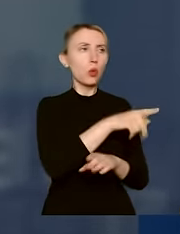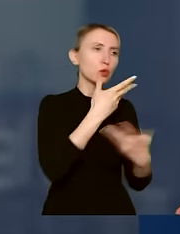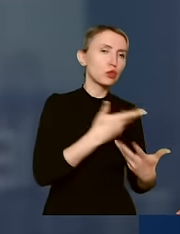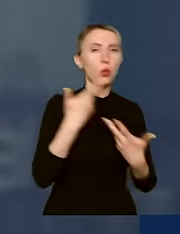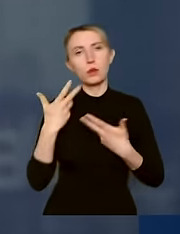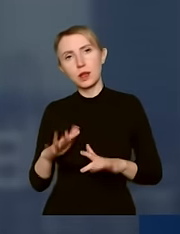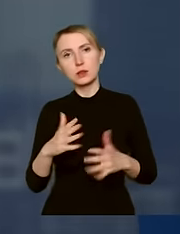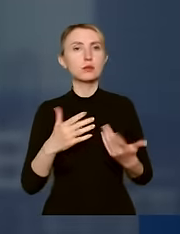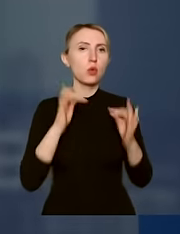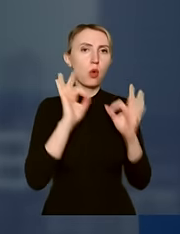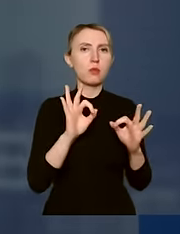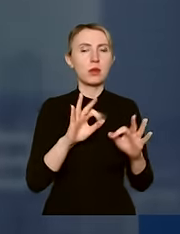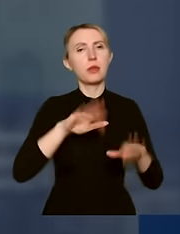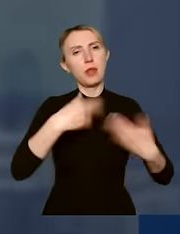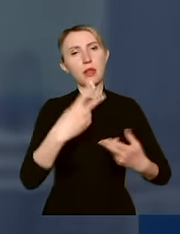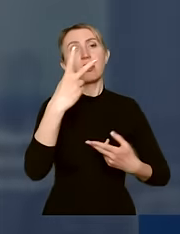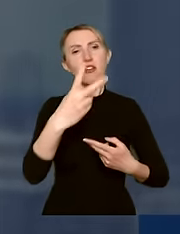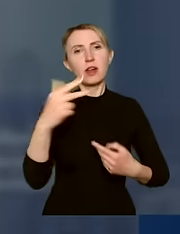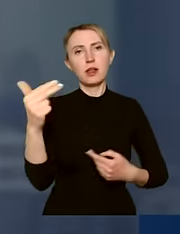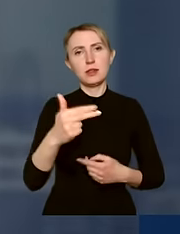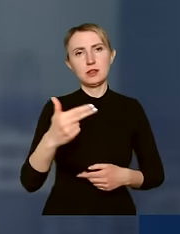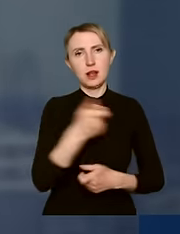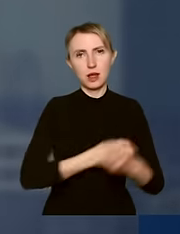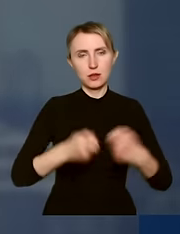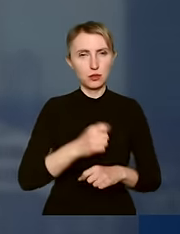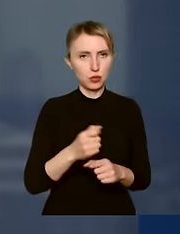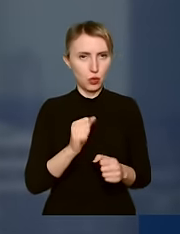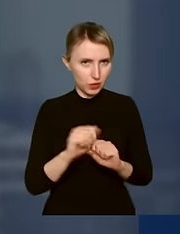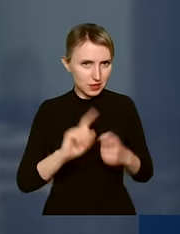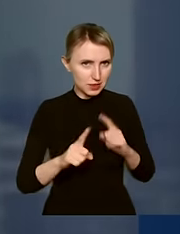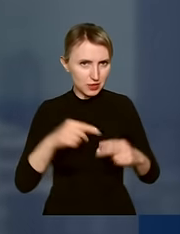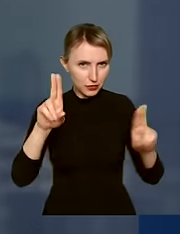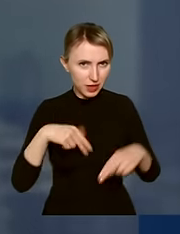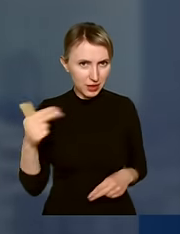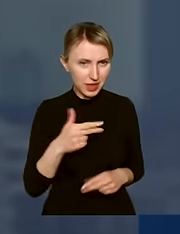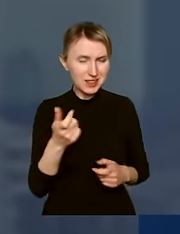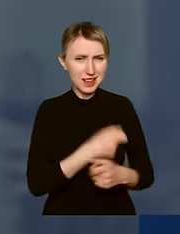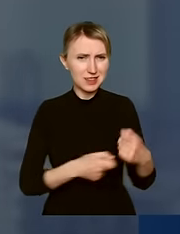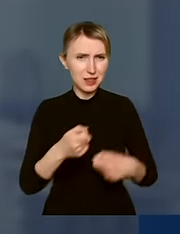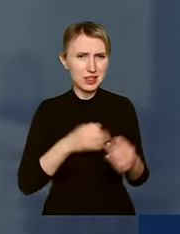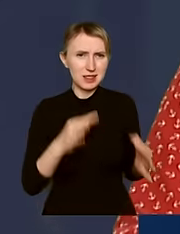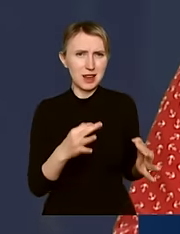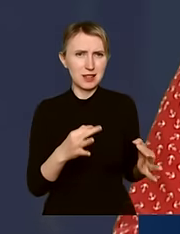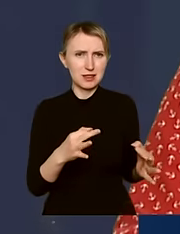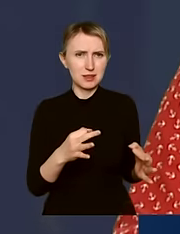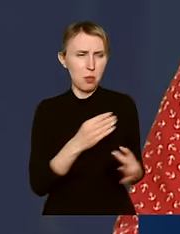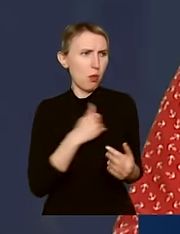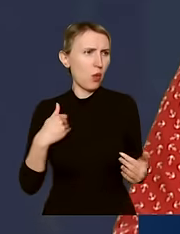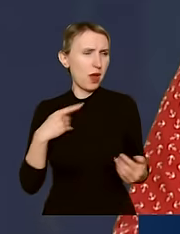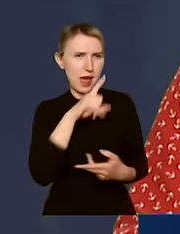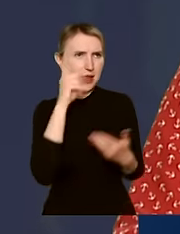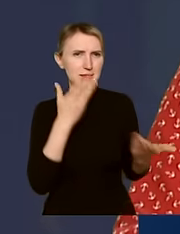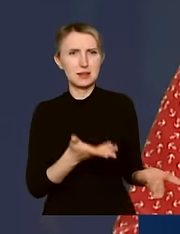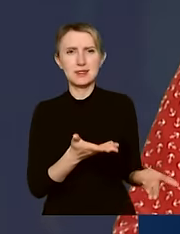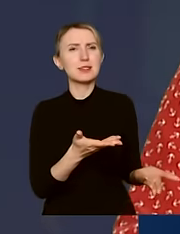więc żeby było dobrze, to dać te dwie niedziele handlowe. Czy jest sens w ogóle wracać do niedziel handlowych w tej chwili? Polacy